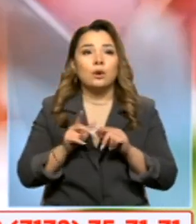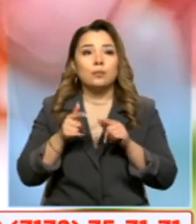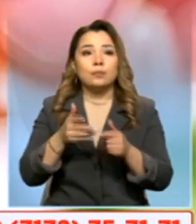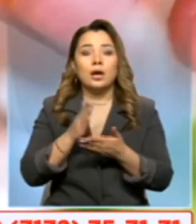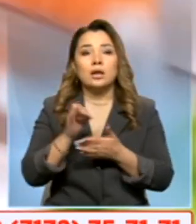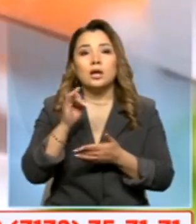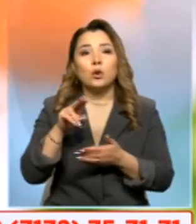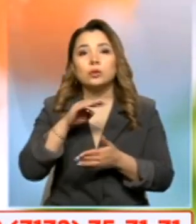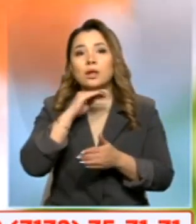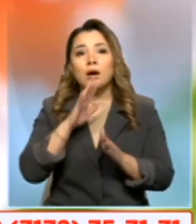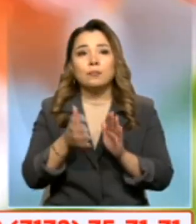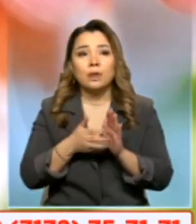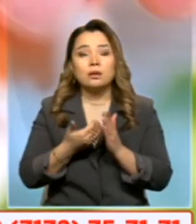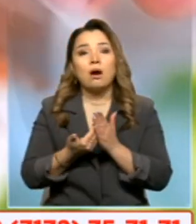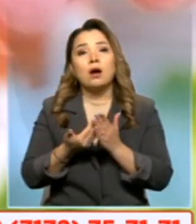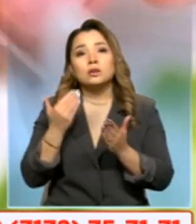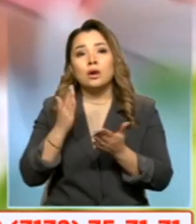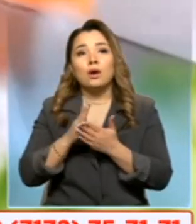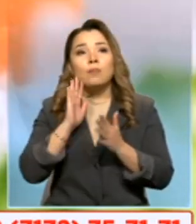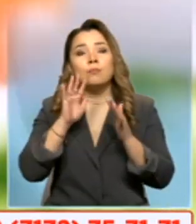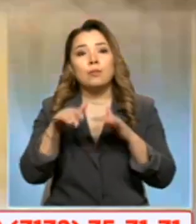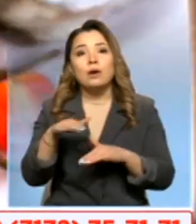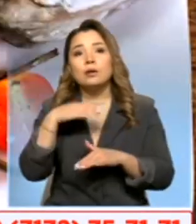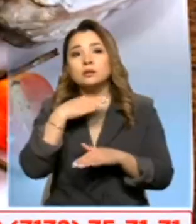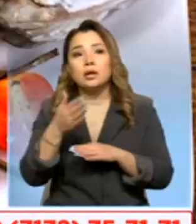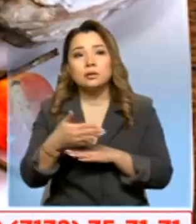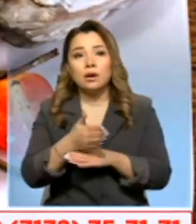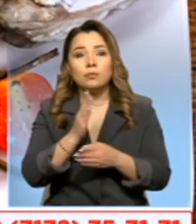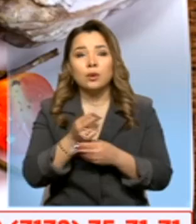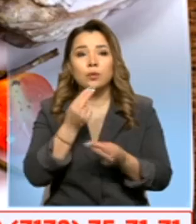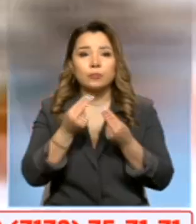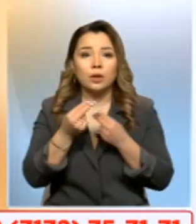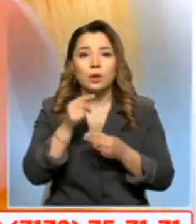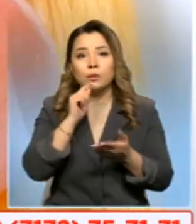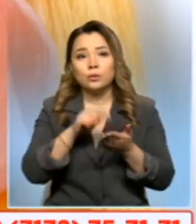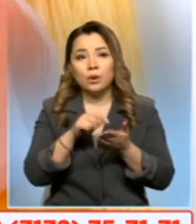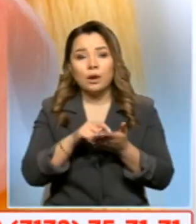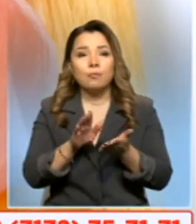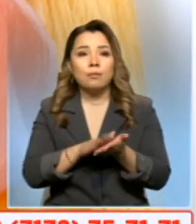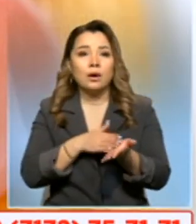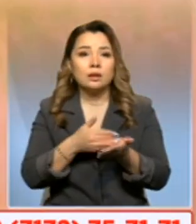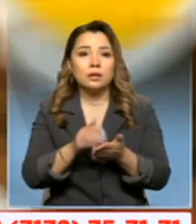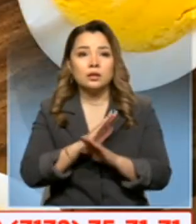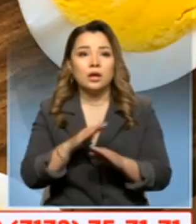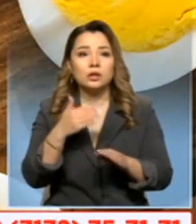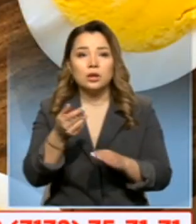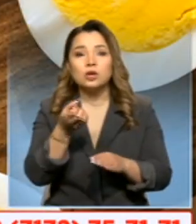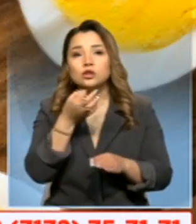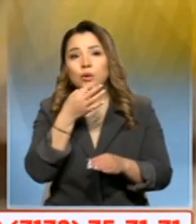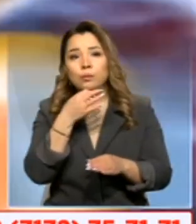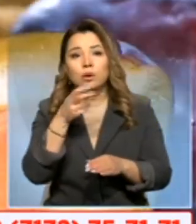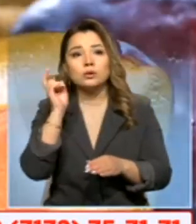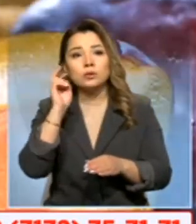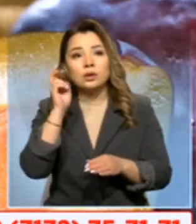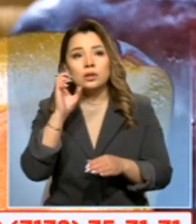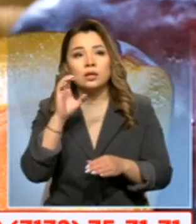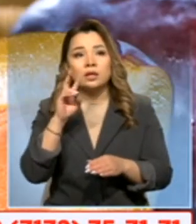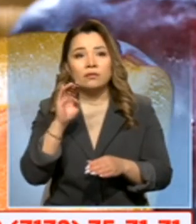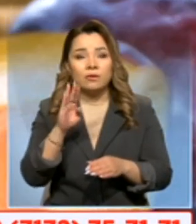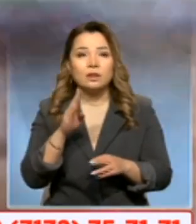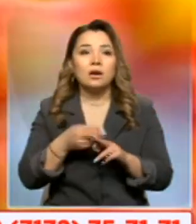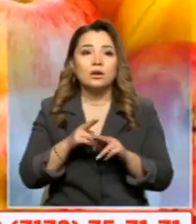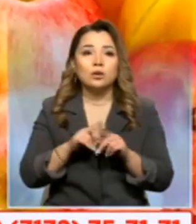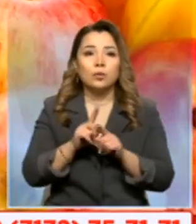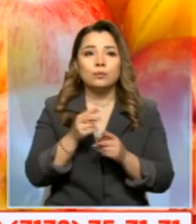себепті йод тапшылығының алдын алу үшін теңіз балығы, теңіз өнімдері, тауықтың майсыз еті, жұмыртқа және қара өрік,